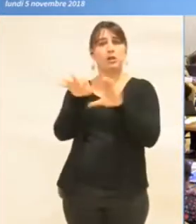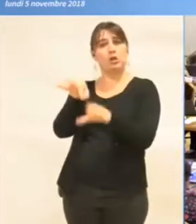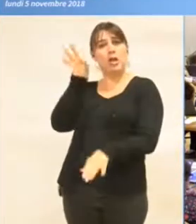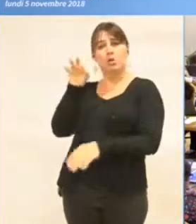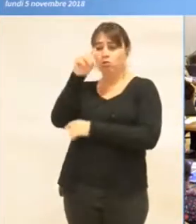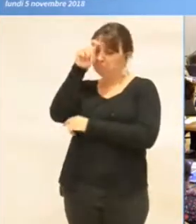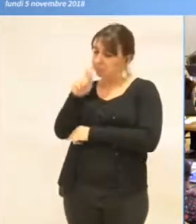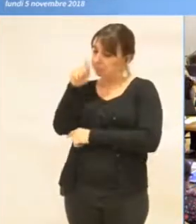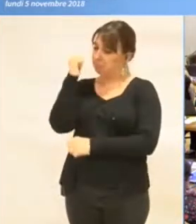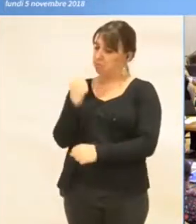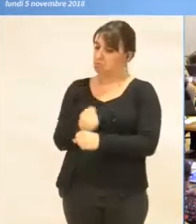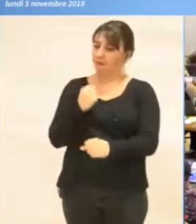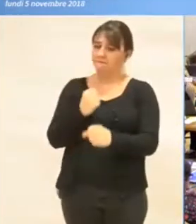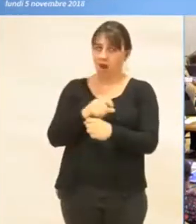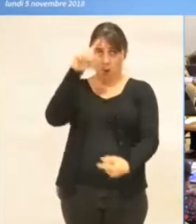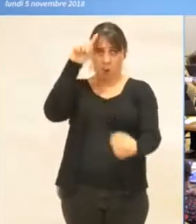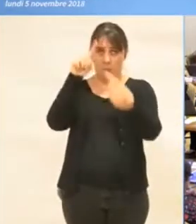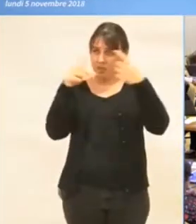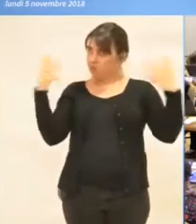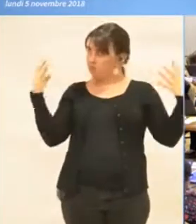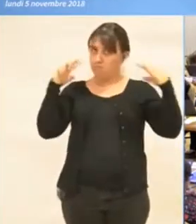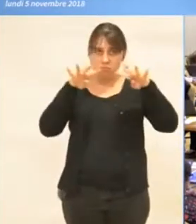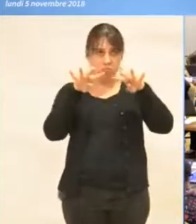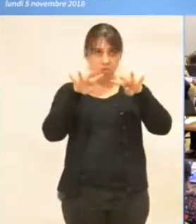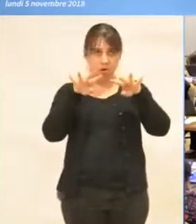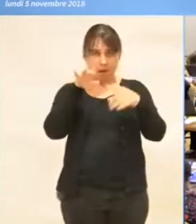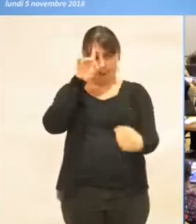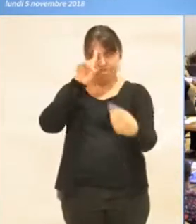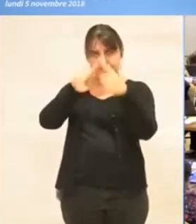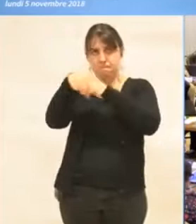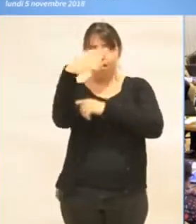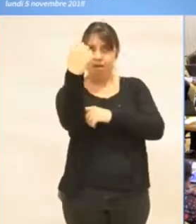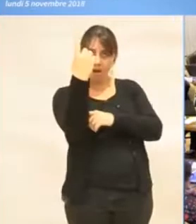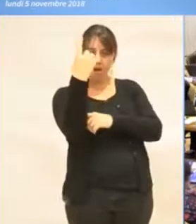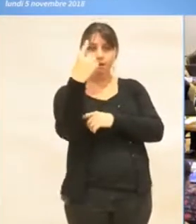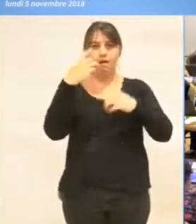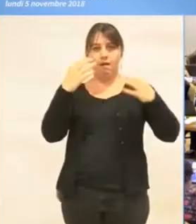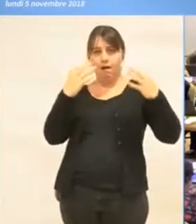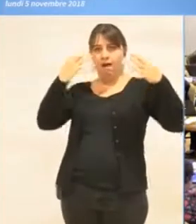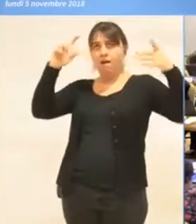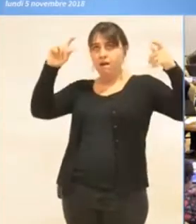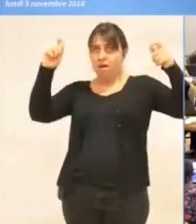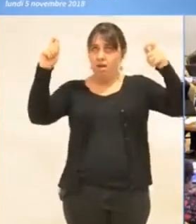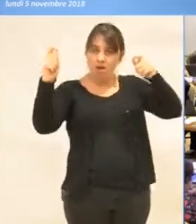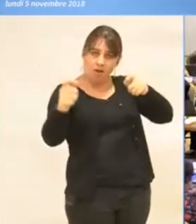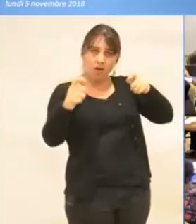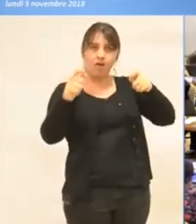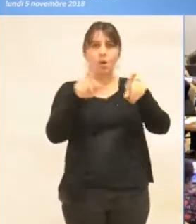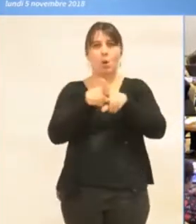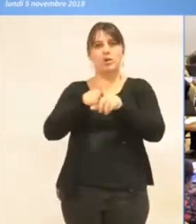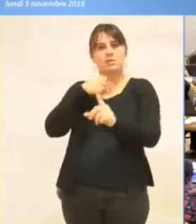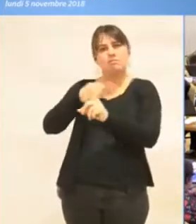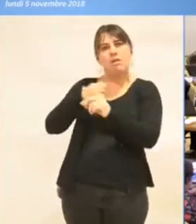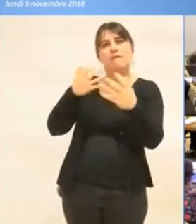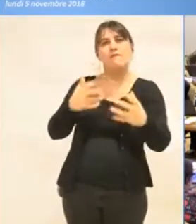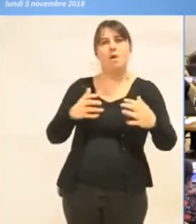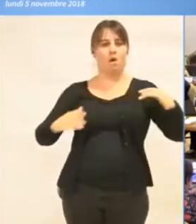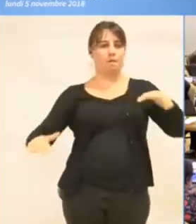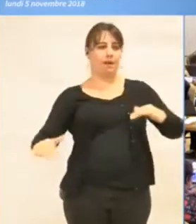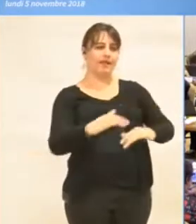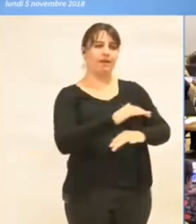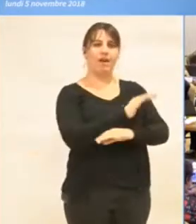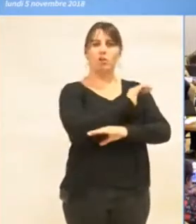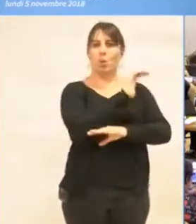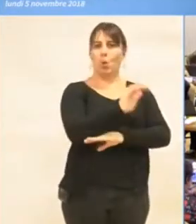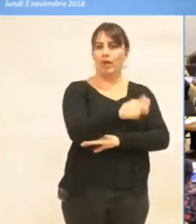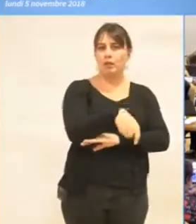cela converge vers les mêmes objectifs, la lutte contre le changement climatique, la préservation et la protection des milieux naturels, la